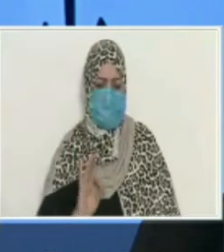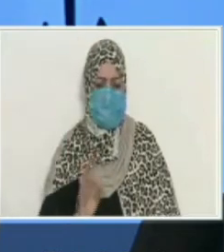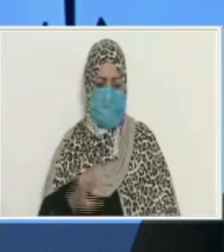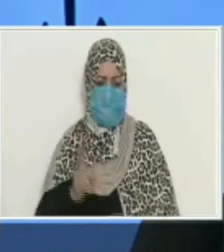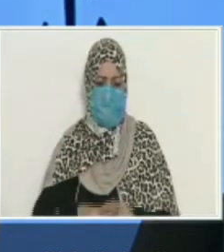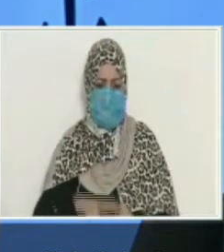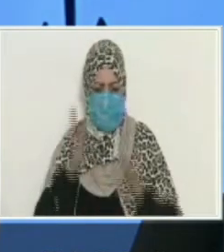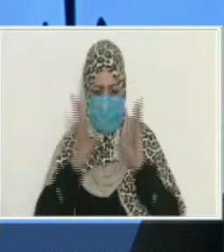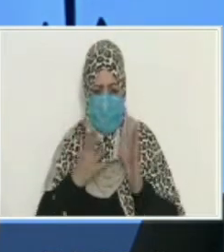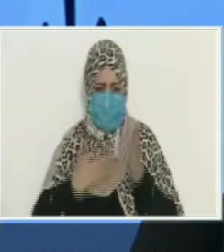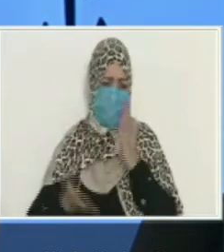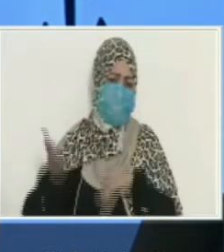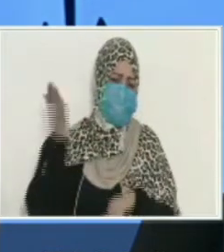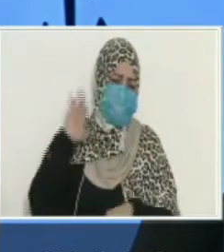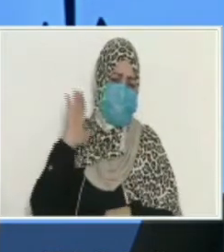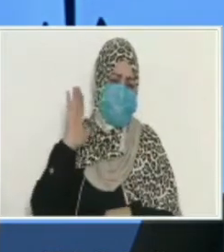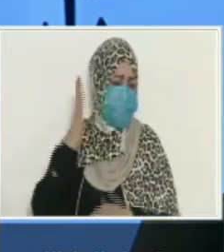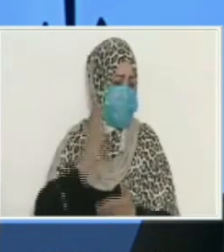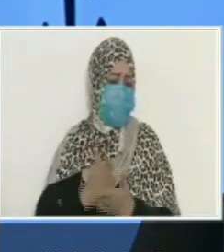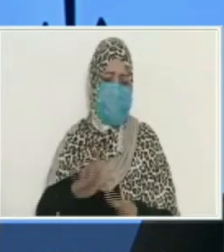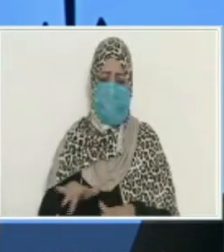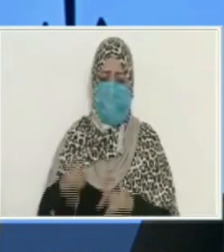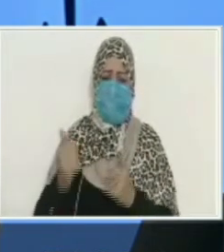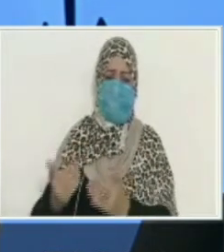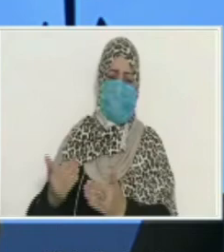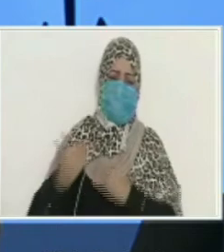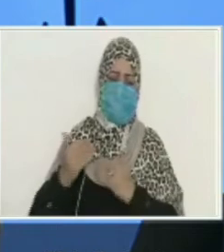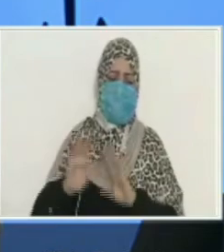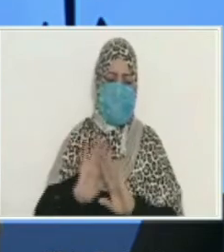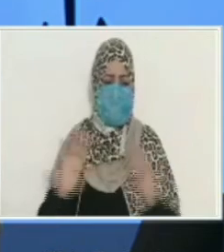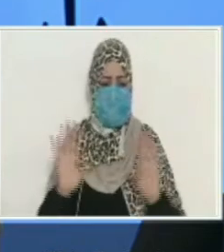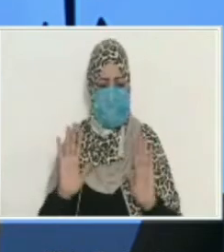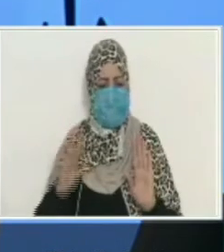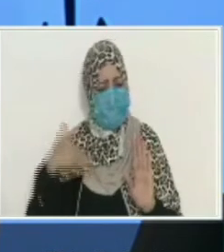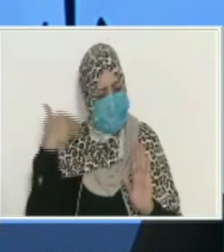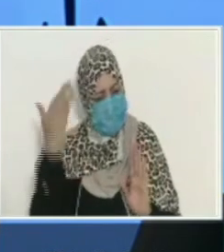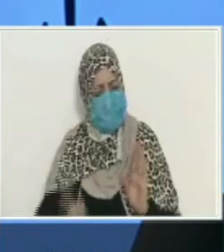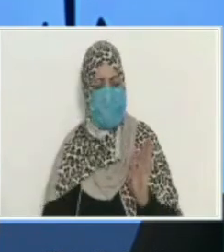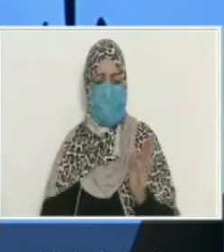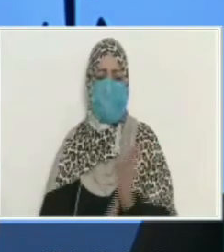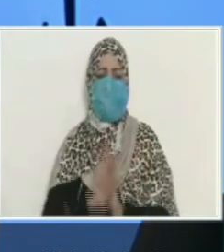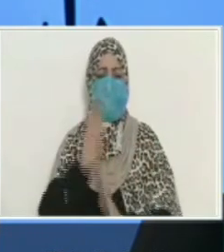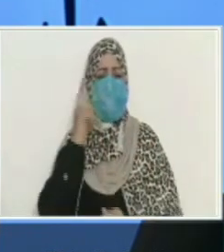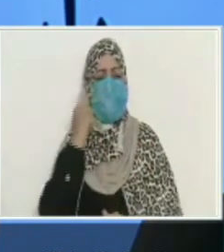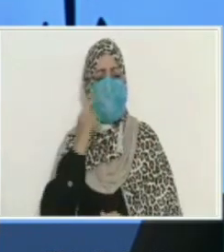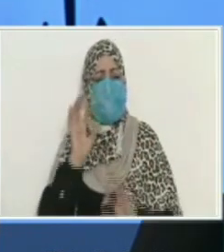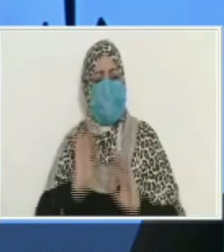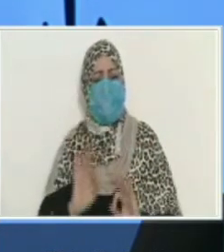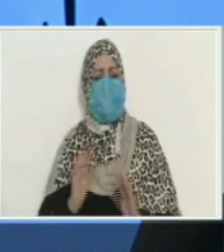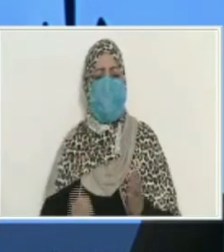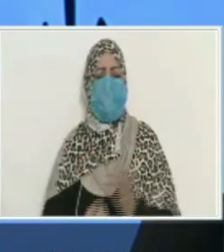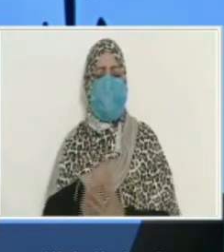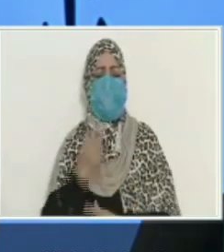أن الإجماع أن من تبع كذلك العامي إذا قلد عالما